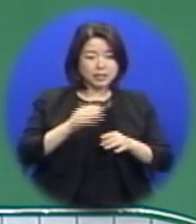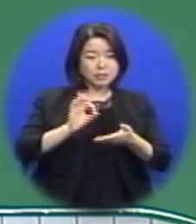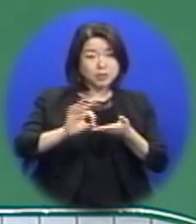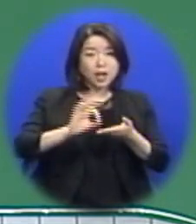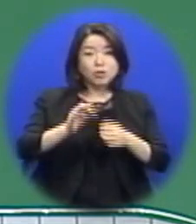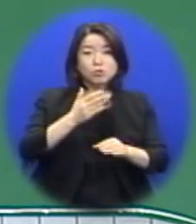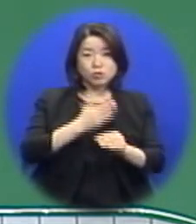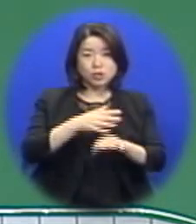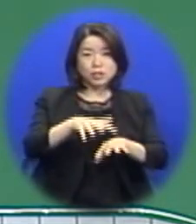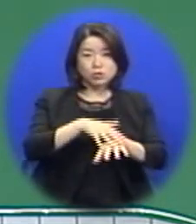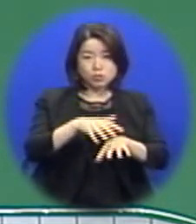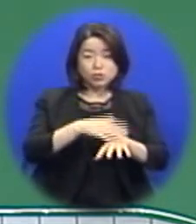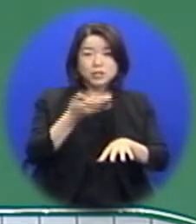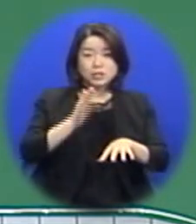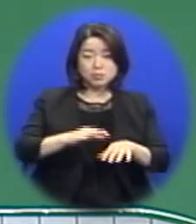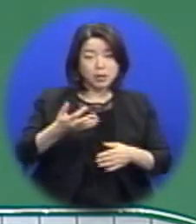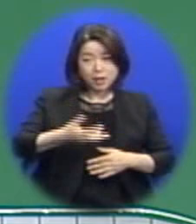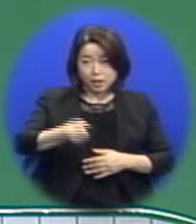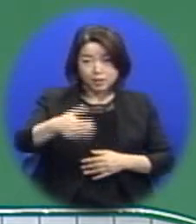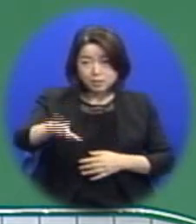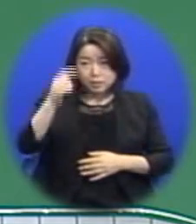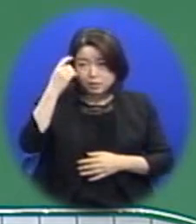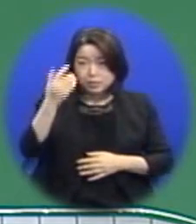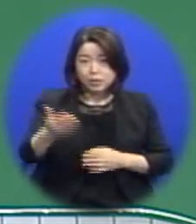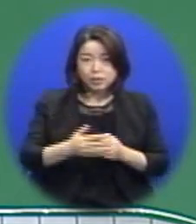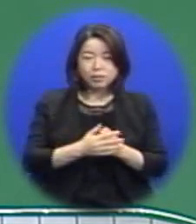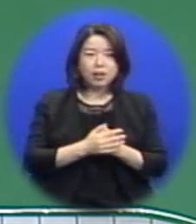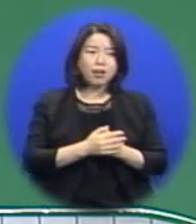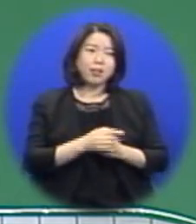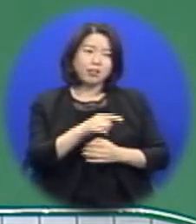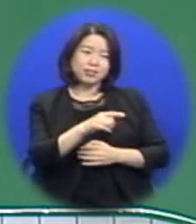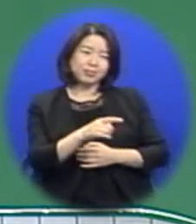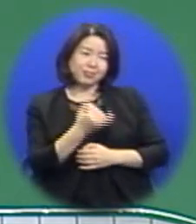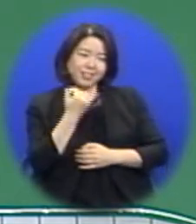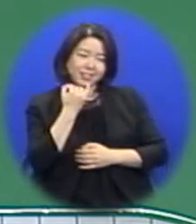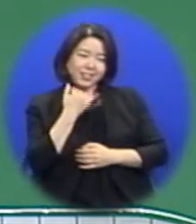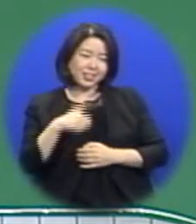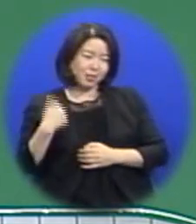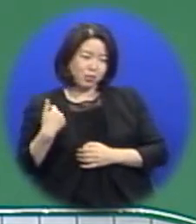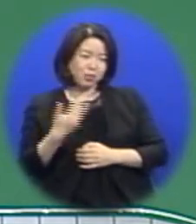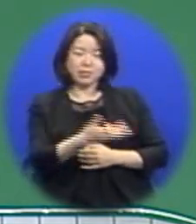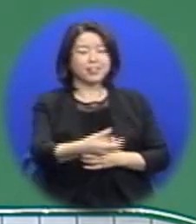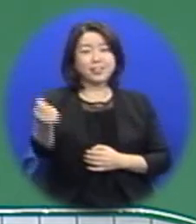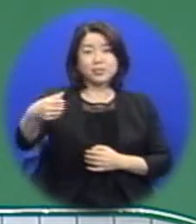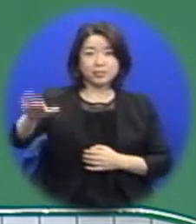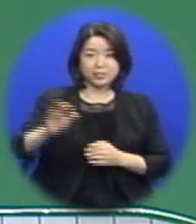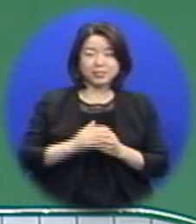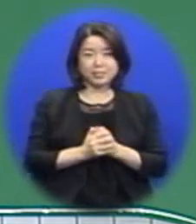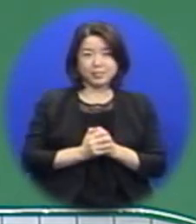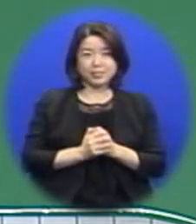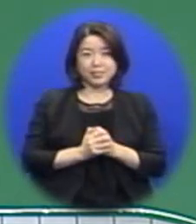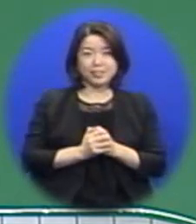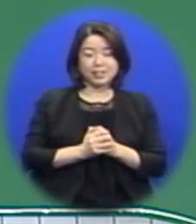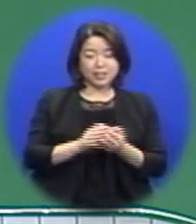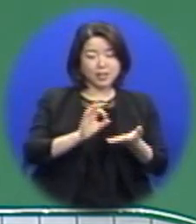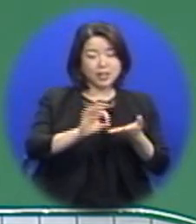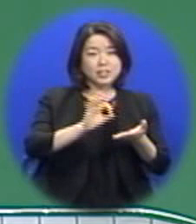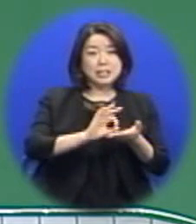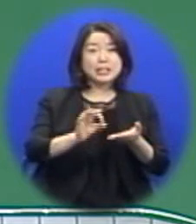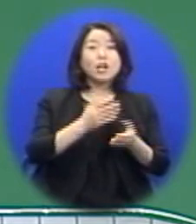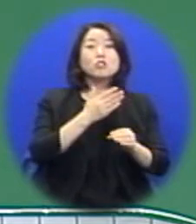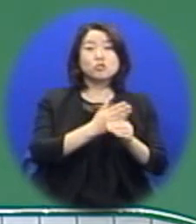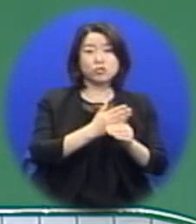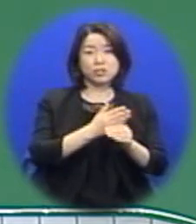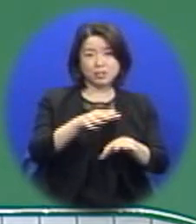가져가시겠습니까? 아, 이래도 되나 몰라 이러고 가져가시더라고요. 아니, 쓰던 수건을